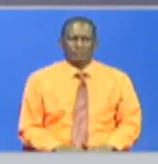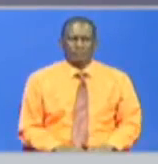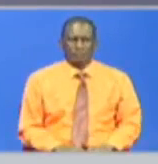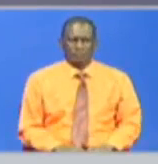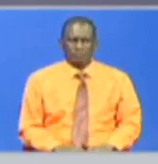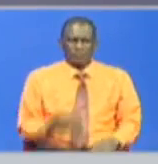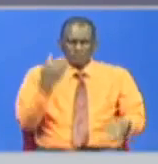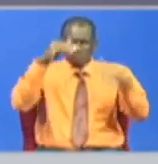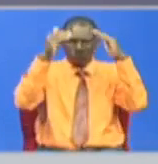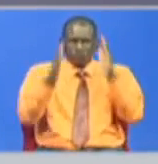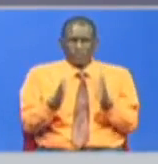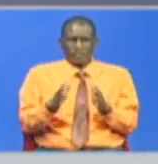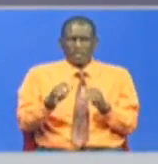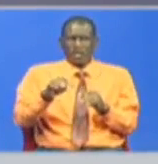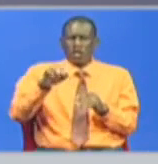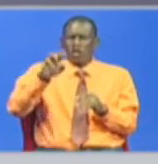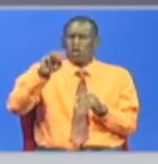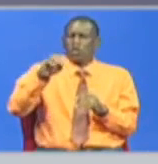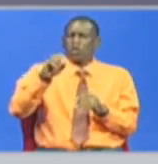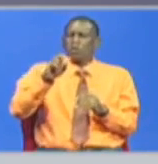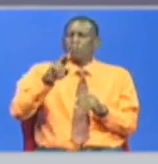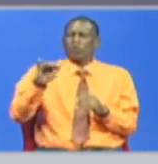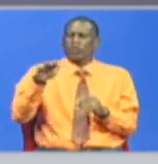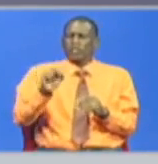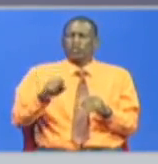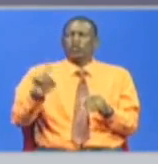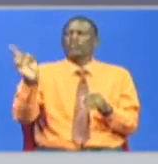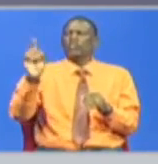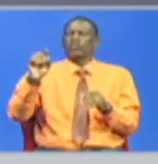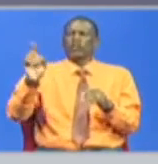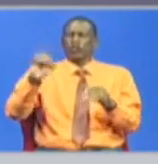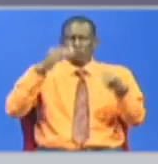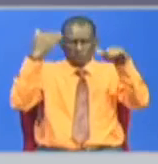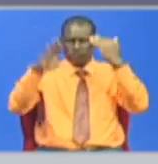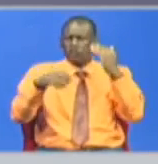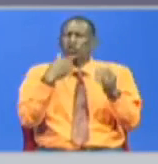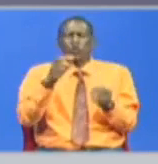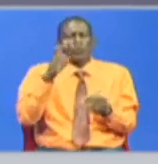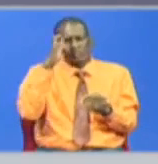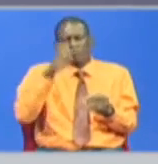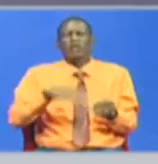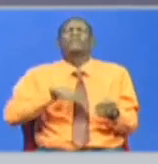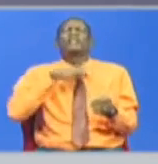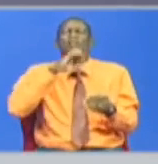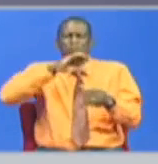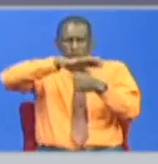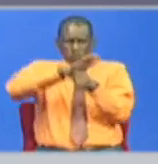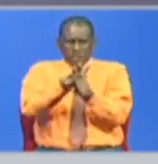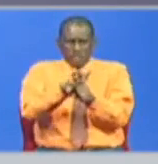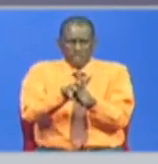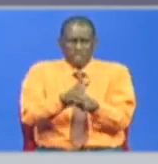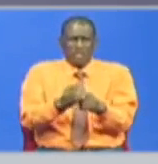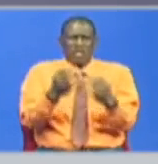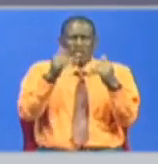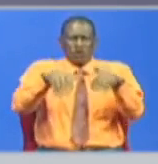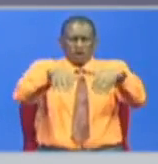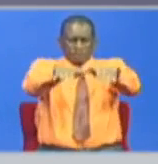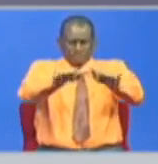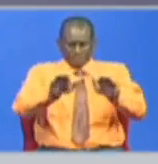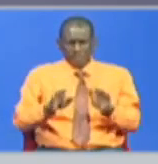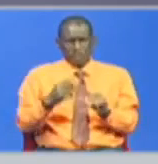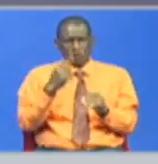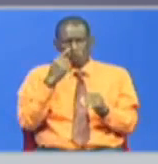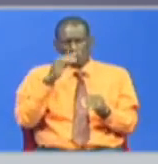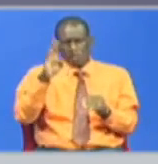Profesa Maurice Mangoli wa chuo kikuu cha Nairobi anayedaiwa kufariki kutokana na ugonjwa wa COVID-19 hatimaye amezikwa nyumbani kwake kaunti